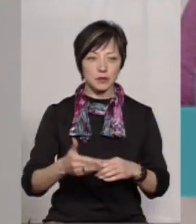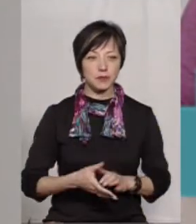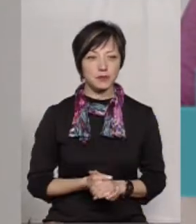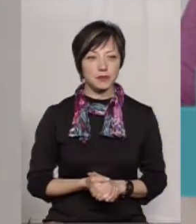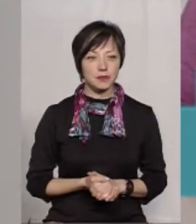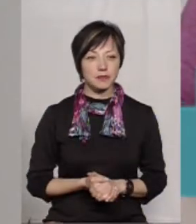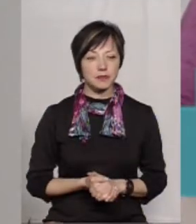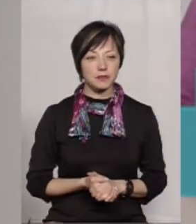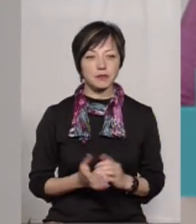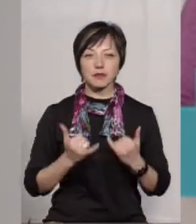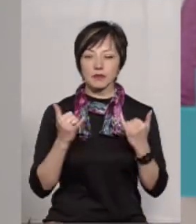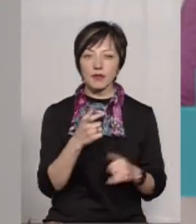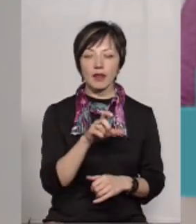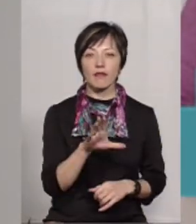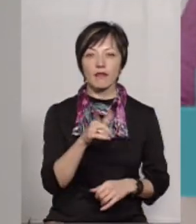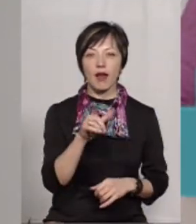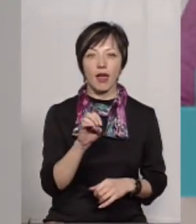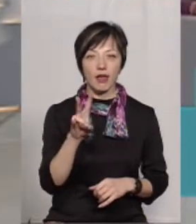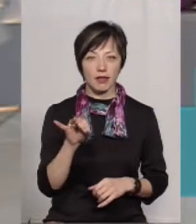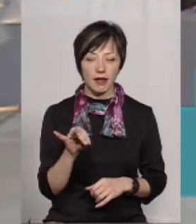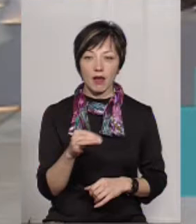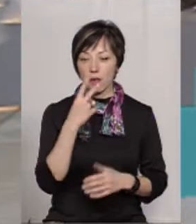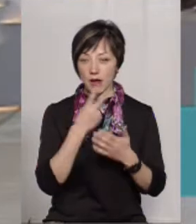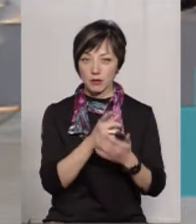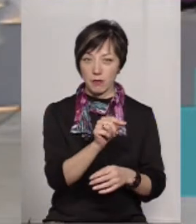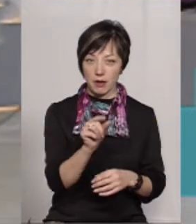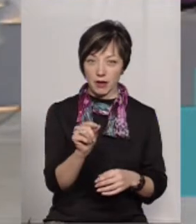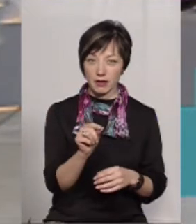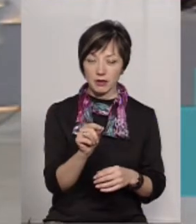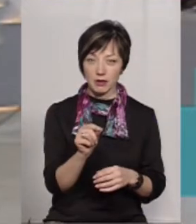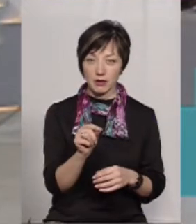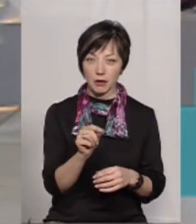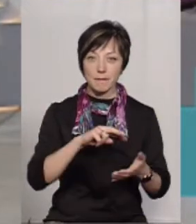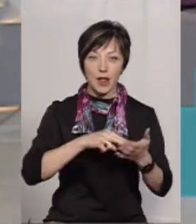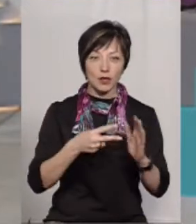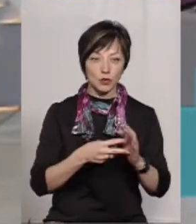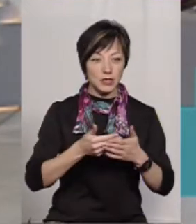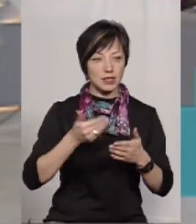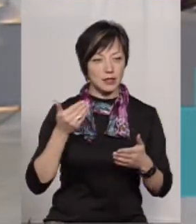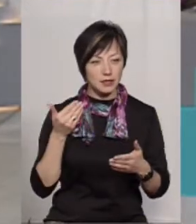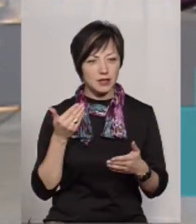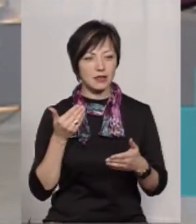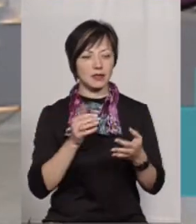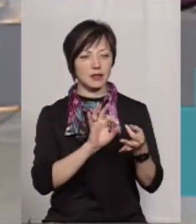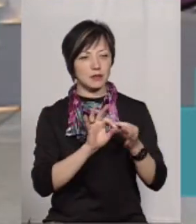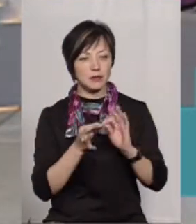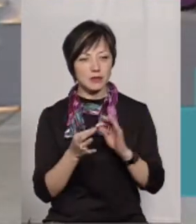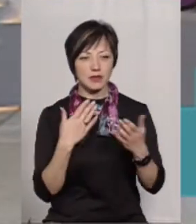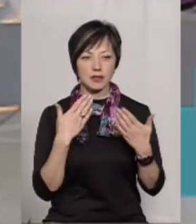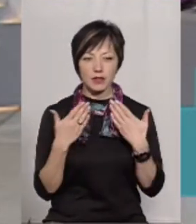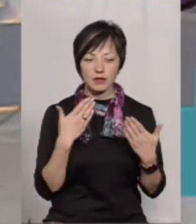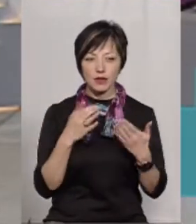трошки. Пане Євгене, одні пари, от ми бачили сюжет, одні пари планують заздалегідь, так до